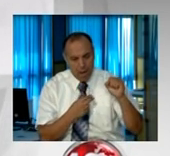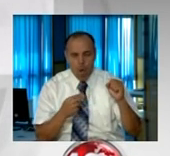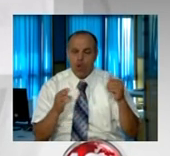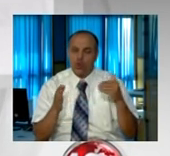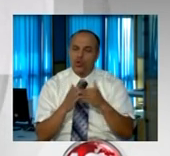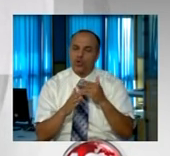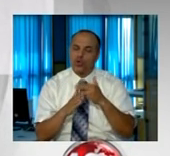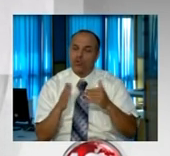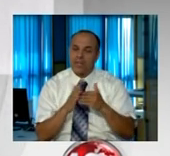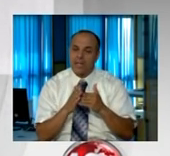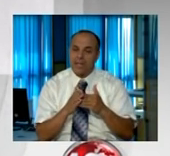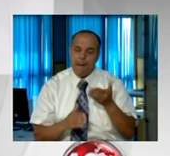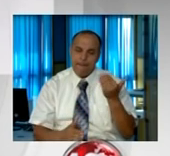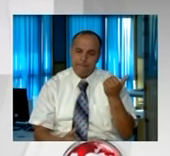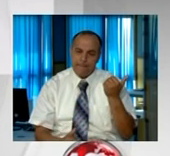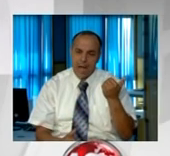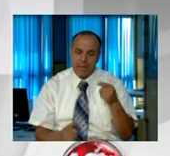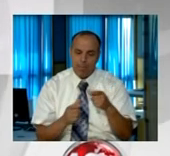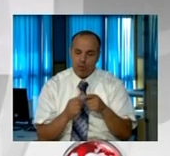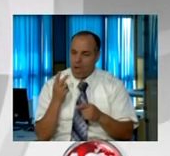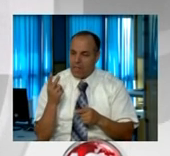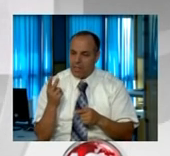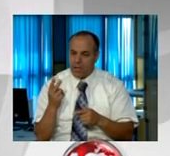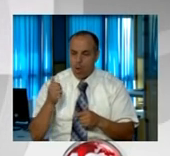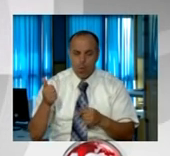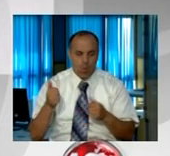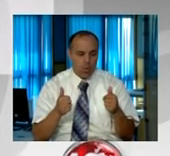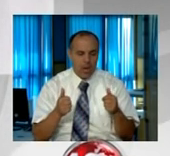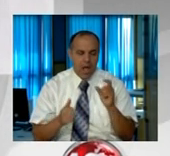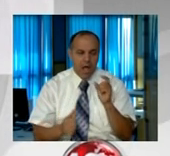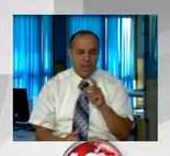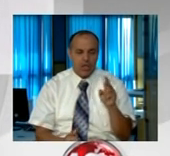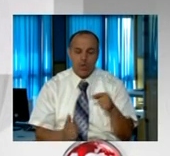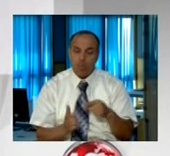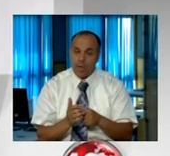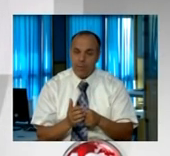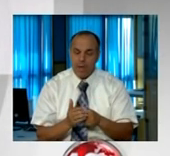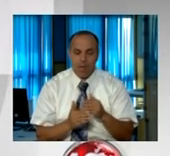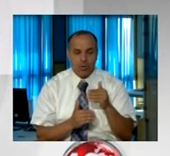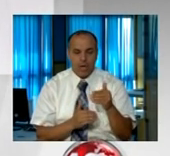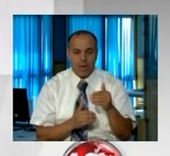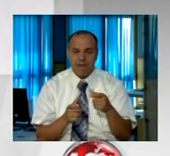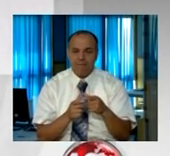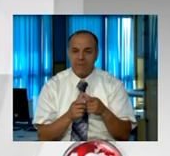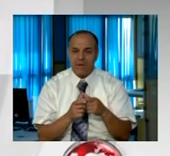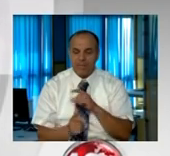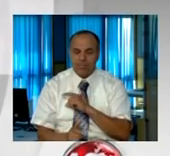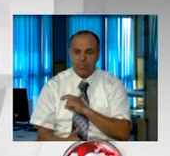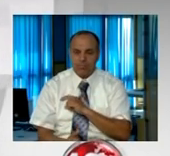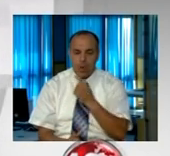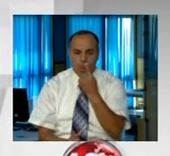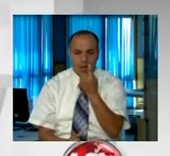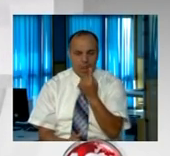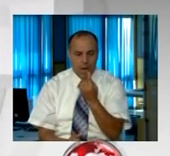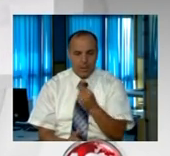النهائي بعد أن اختتم مسيرته بدور المجموعتين في المركز الأول ب 12 نقطة، متقدما على فريق جوهرة الساحل